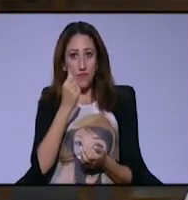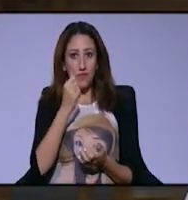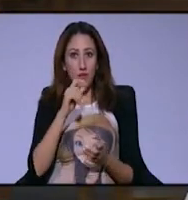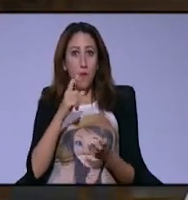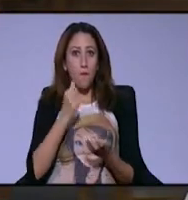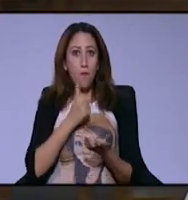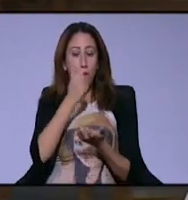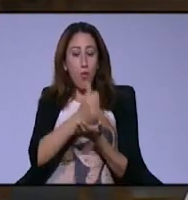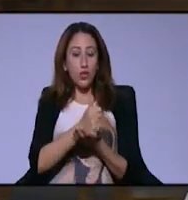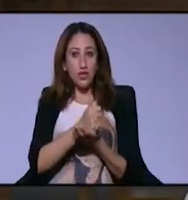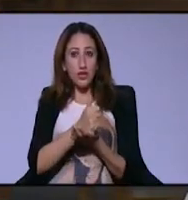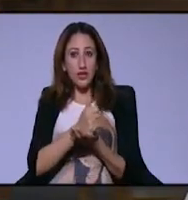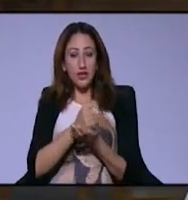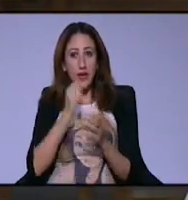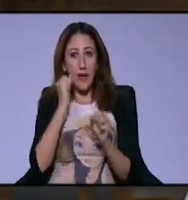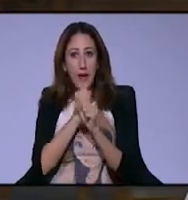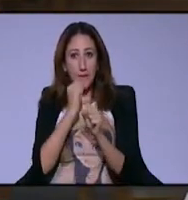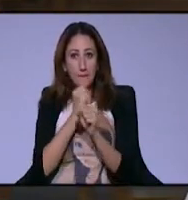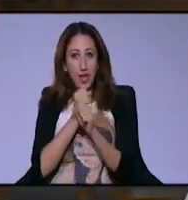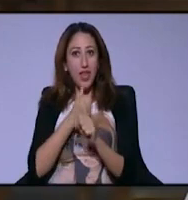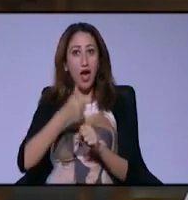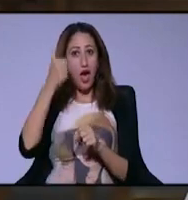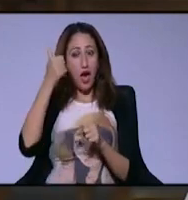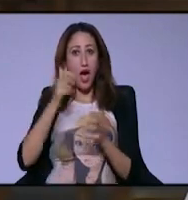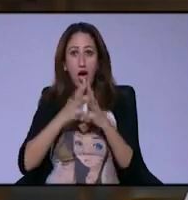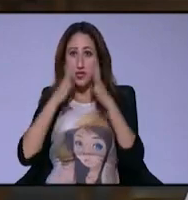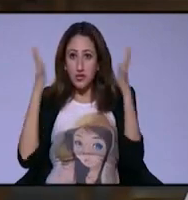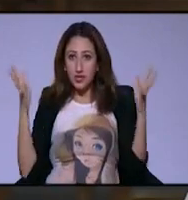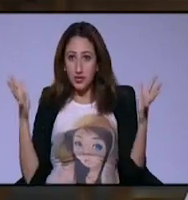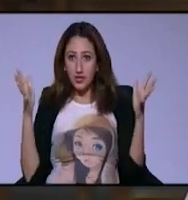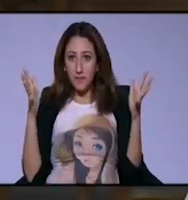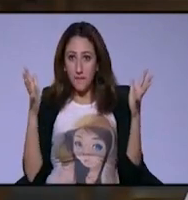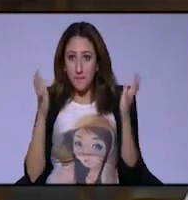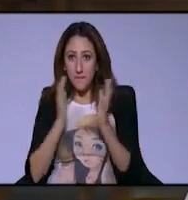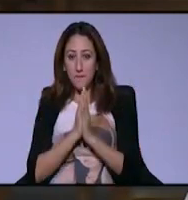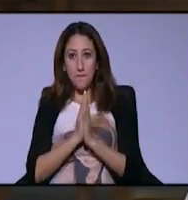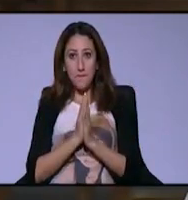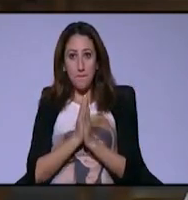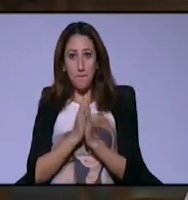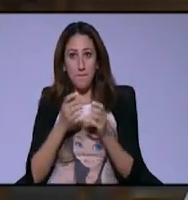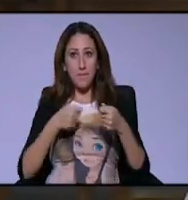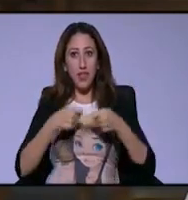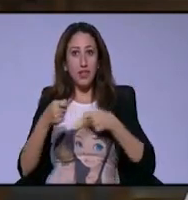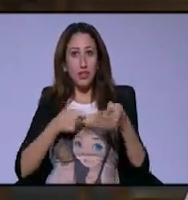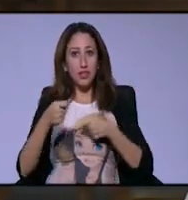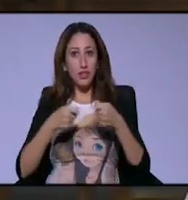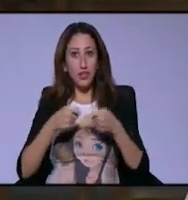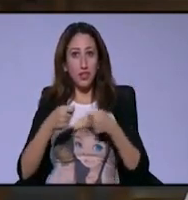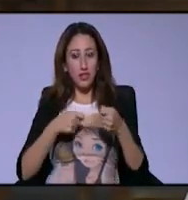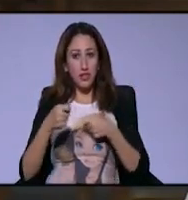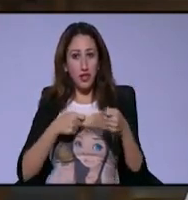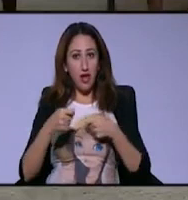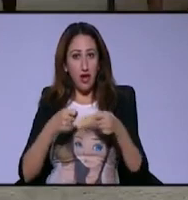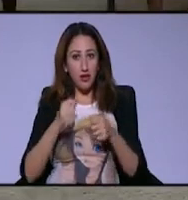لعمل صحيح عظيم وقيمه عظيمه، لكن بمفهوم السوق والتجاره ان شاء الله تجاره